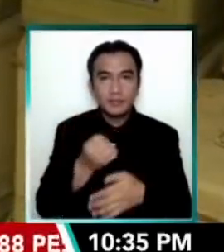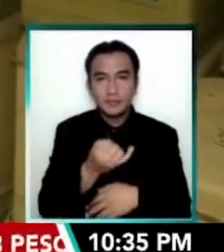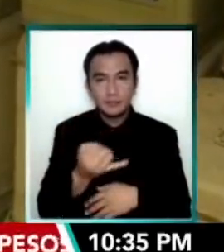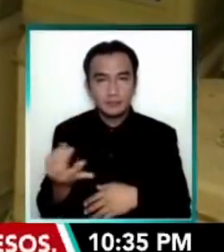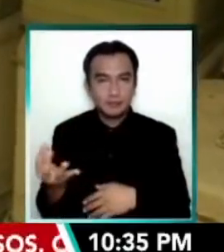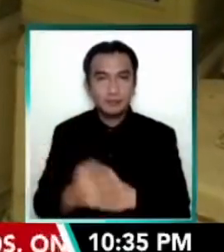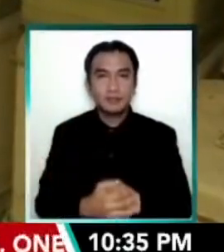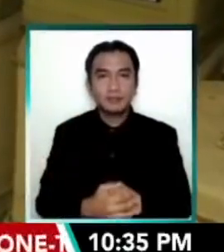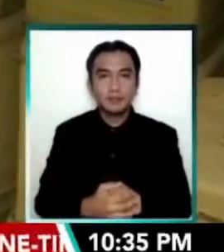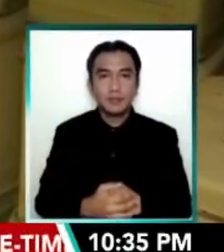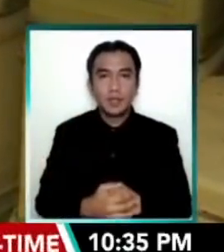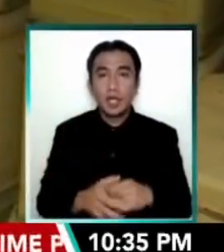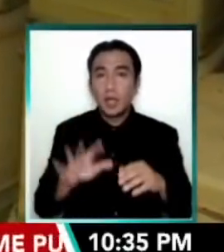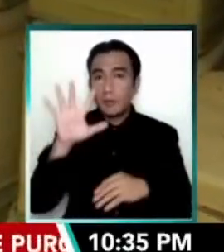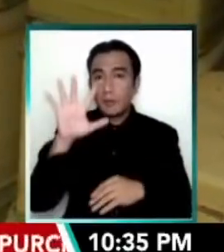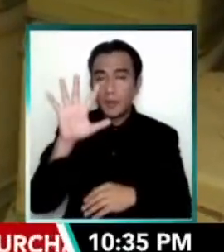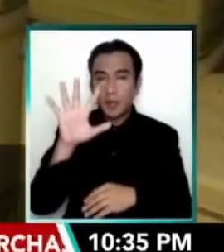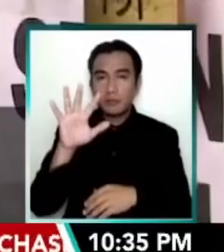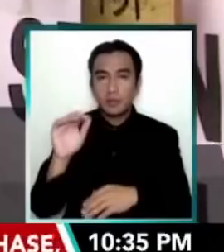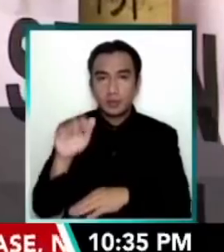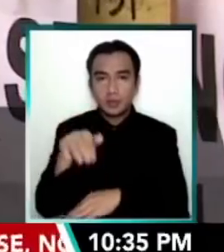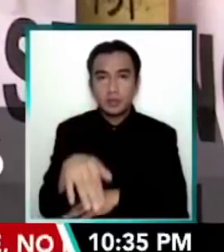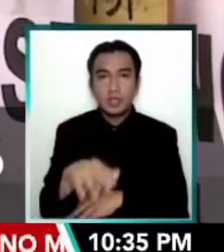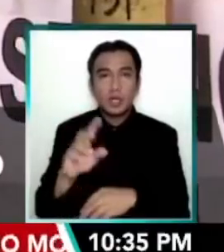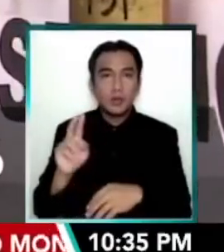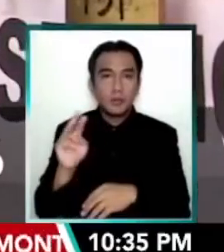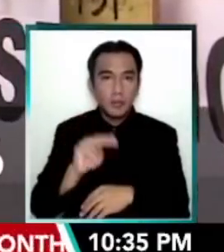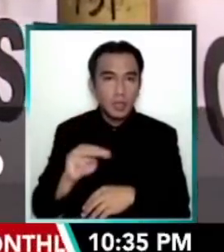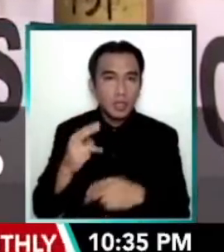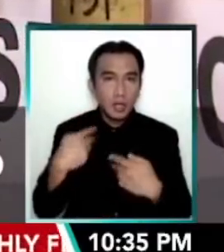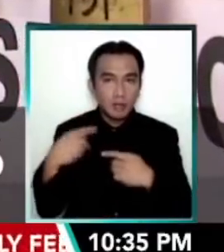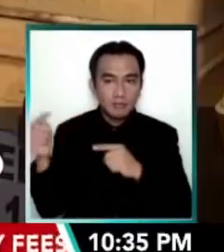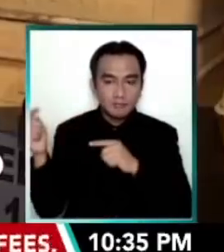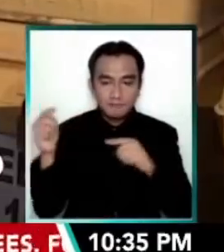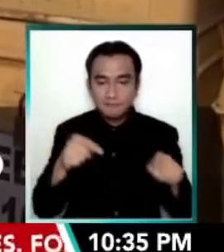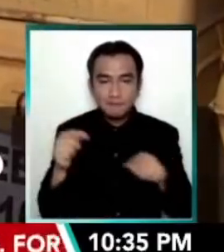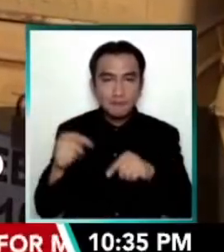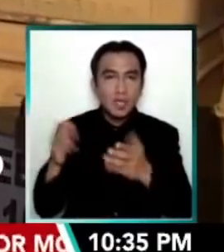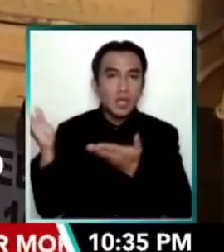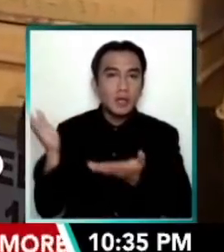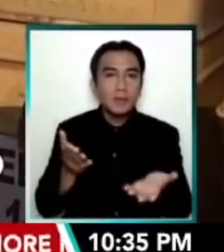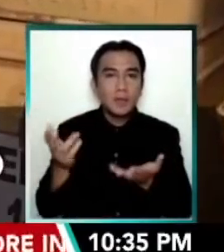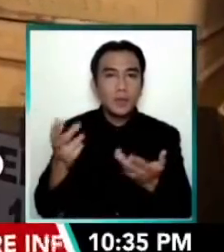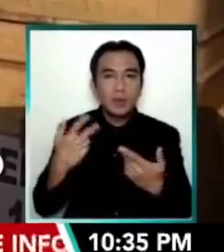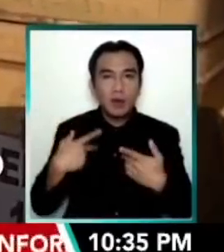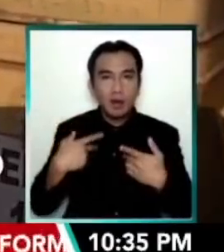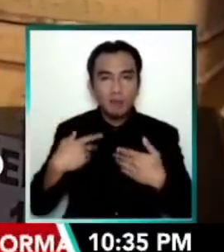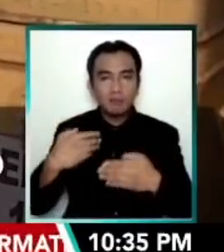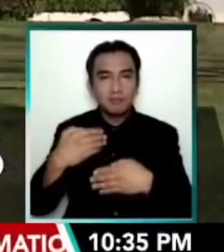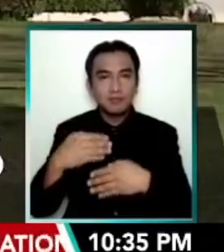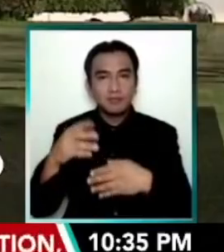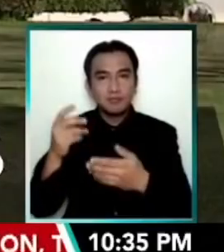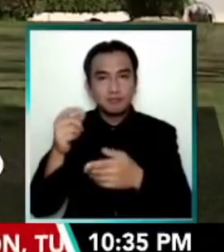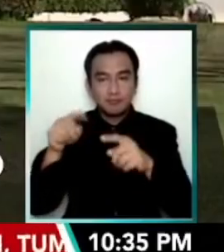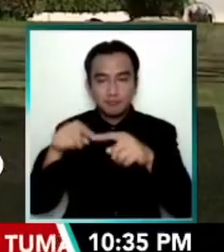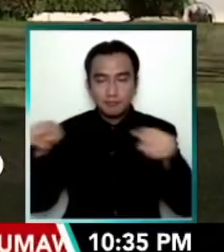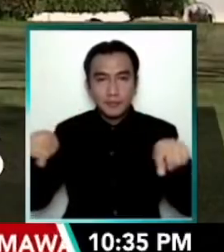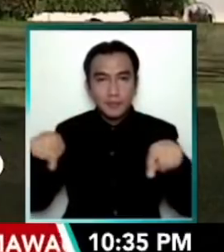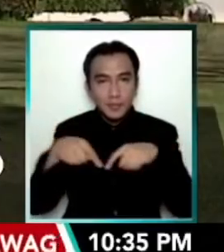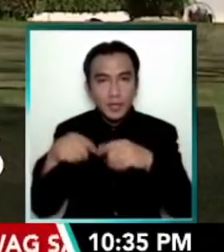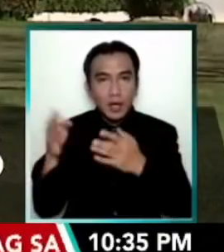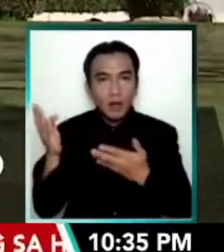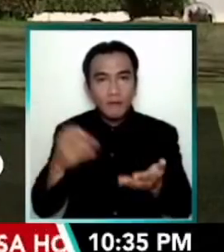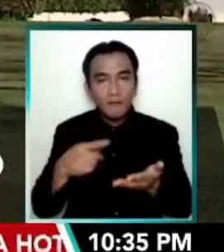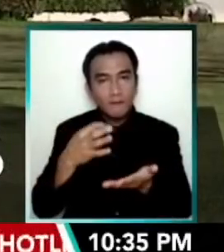ng umaga ng Lunes, inaasahan ang pagdating ng ballot boxes na naglalaman ng certificates of canvass mula Senado. Alas 10 ng umaga